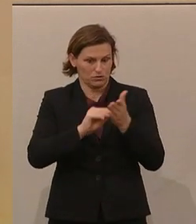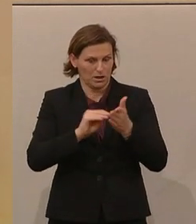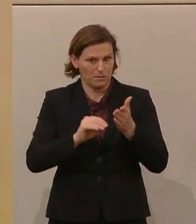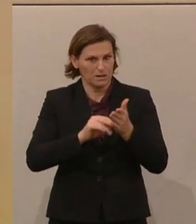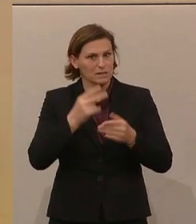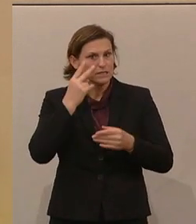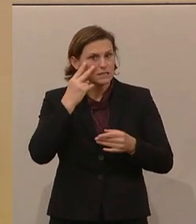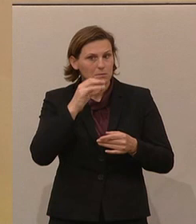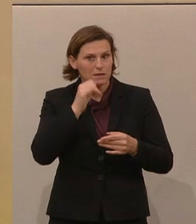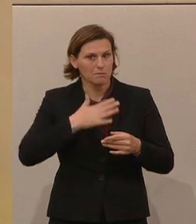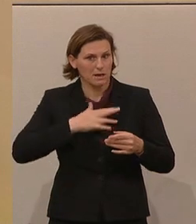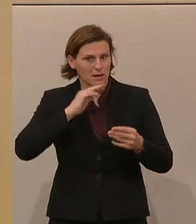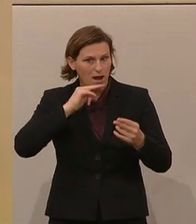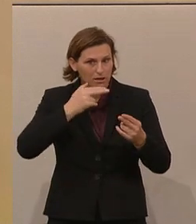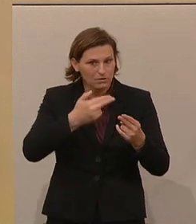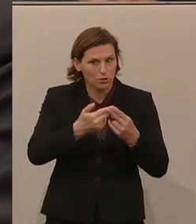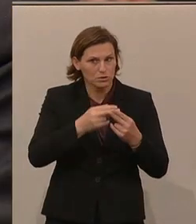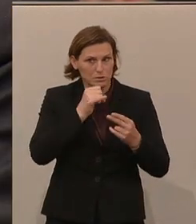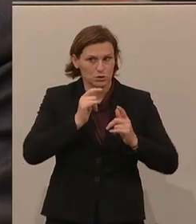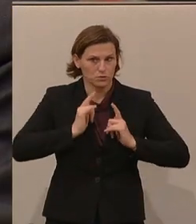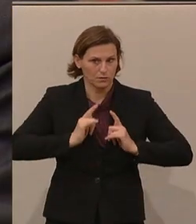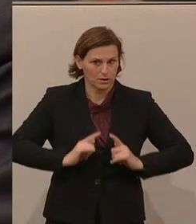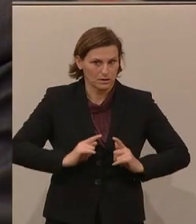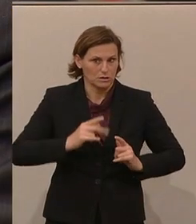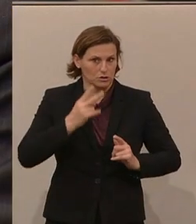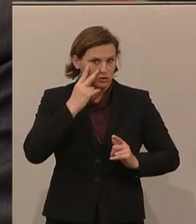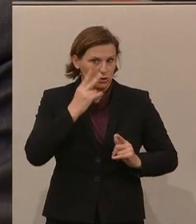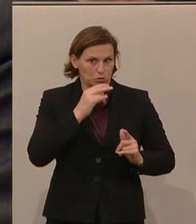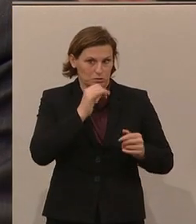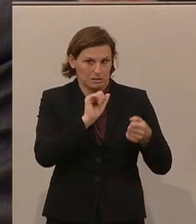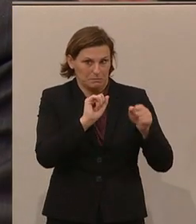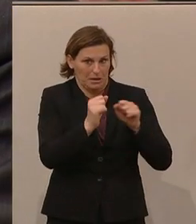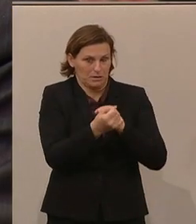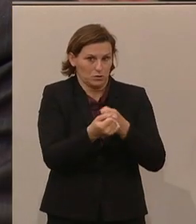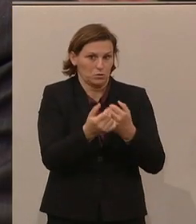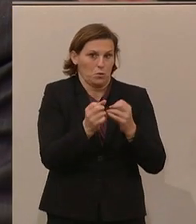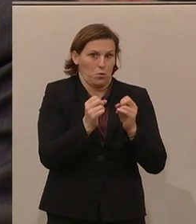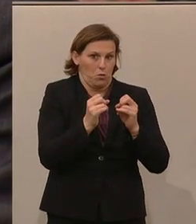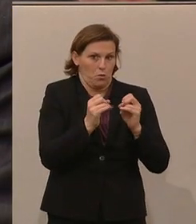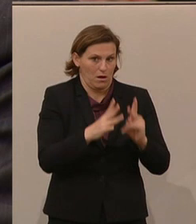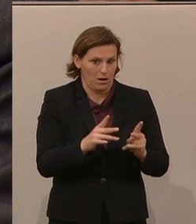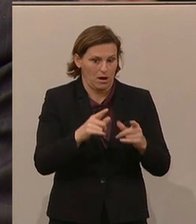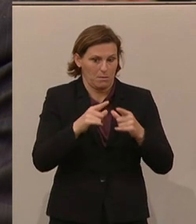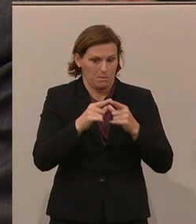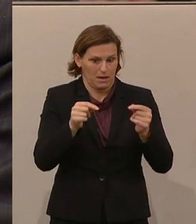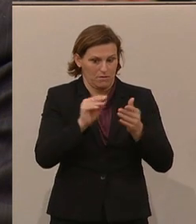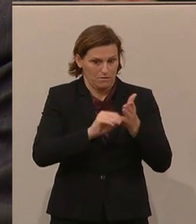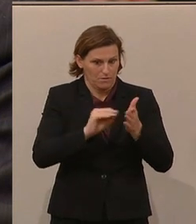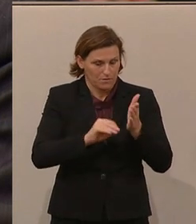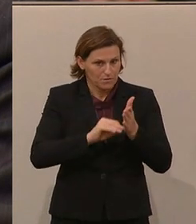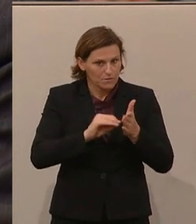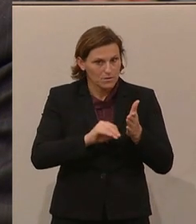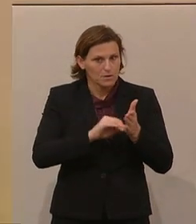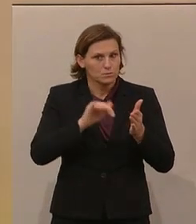Sie offensichtlich nicht mit meinen Antworten und Ausführungen zufrieden. Das wird sich scheinbar nicht ändern. Was diesen Brief betrifft, muss ich